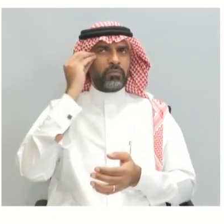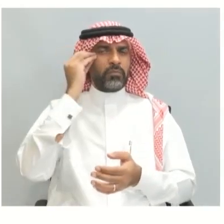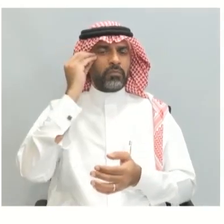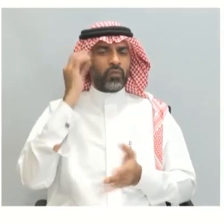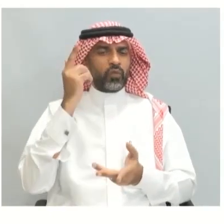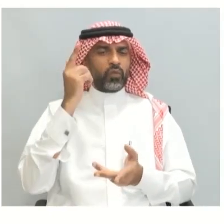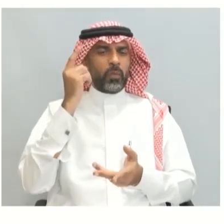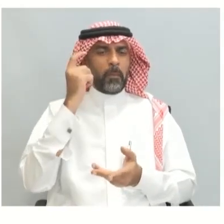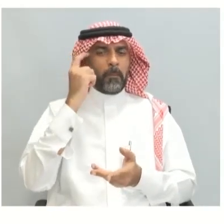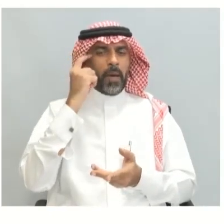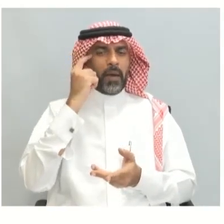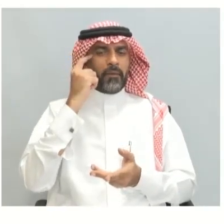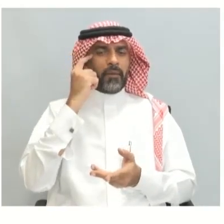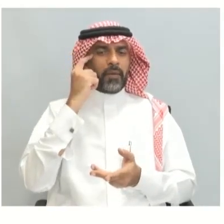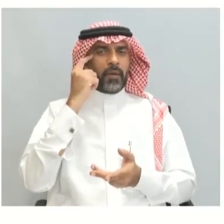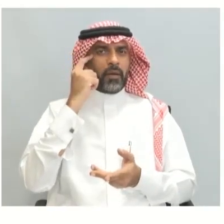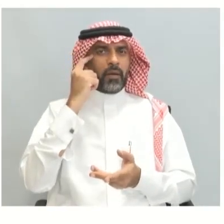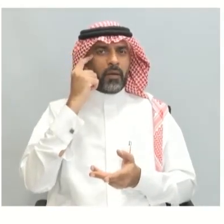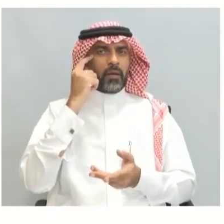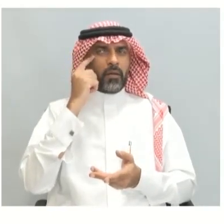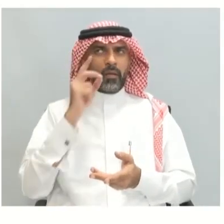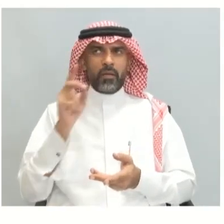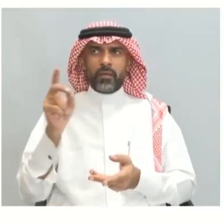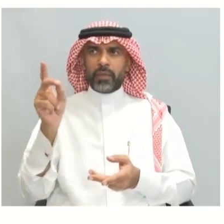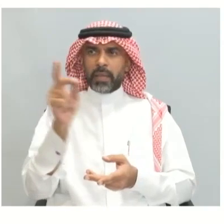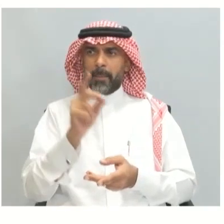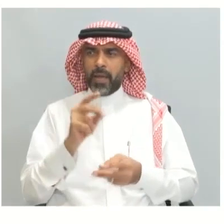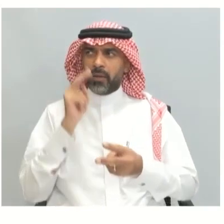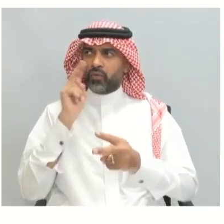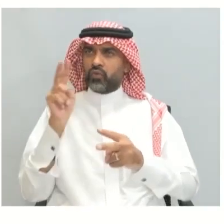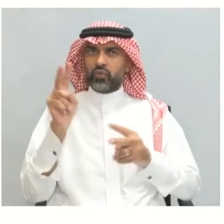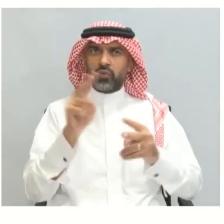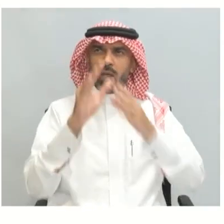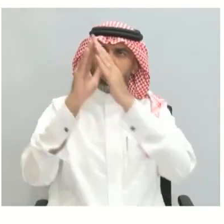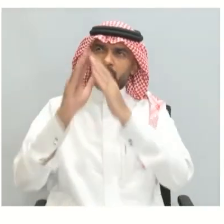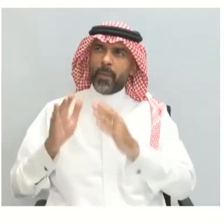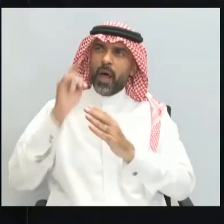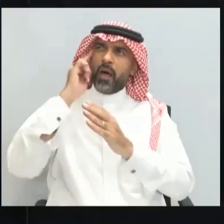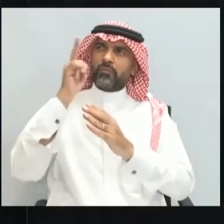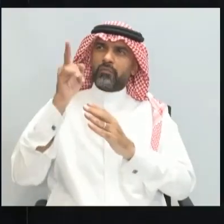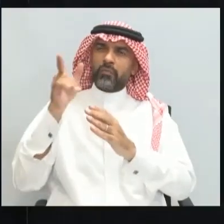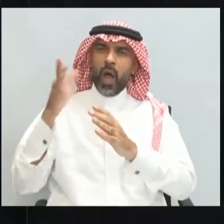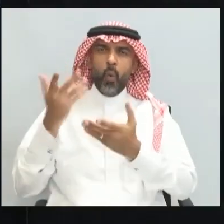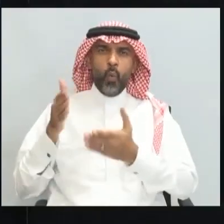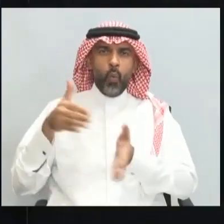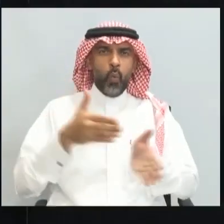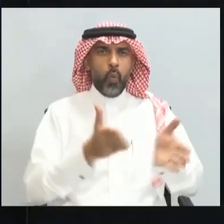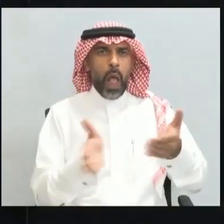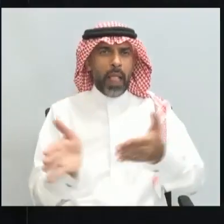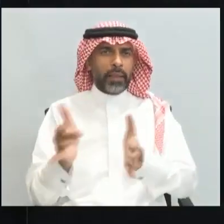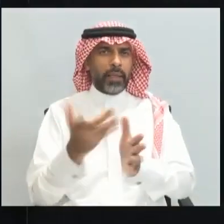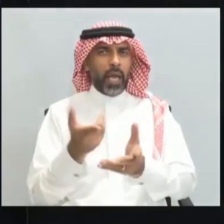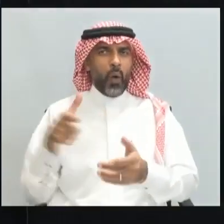ابنائه معرفته للظواهر الطبيعيه سواء كانت جبال اوديه اشجار غابات من خلال ما